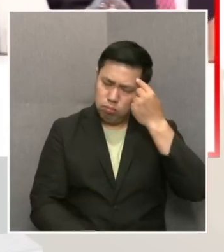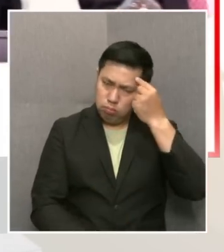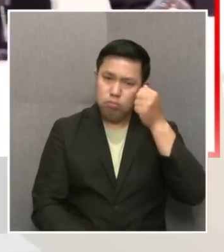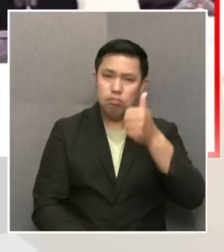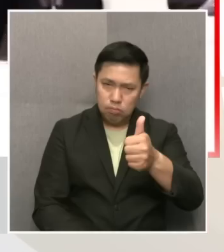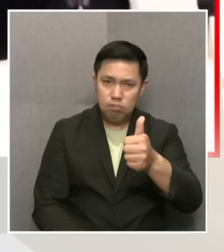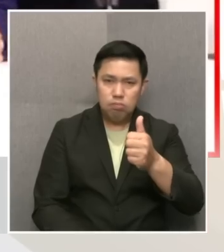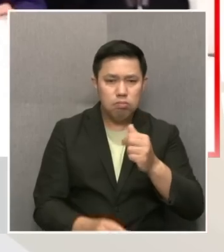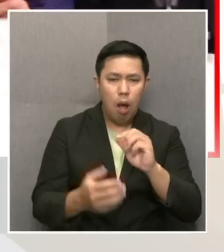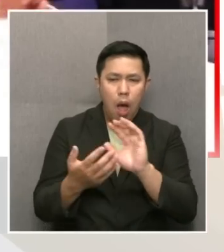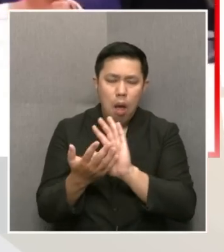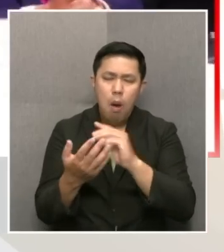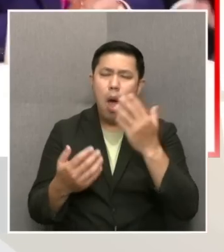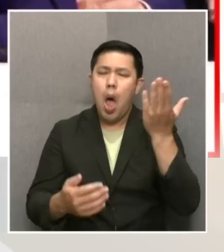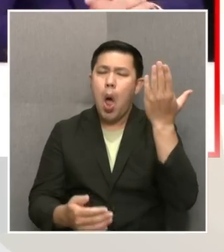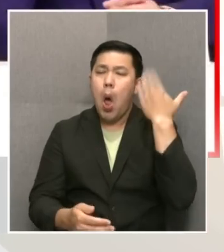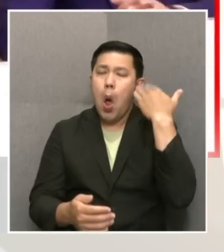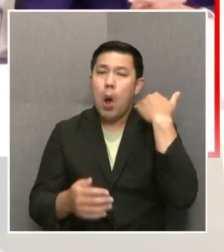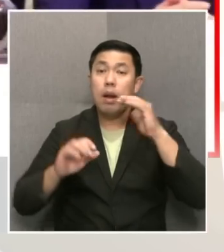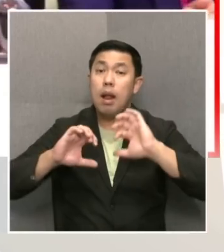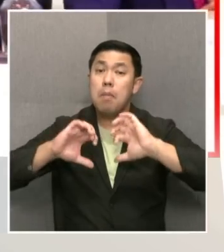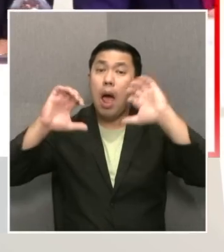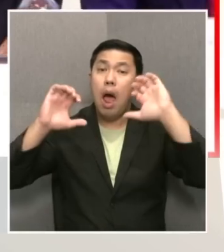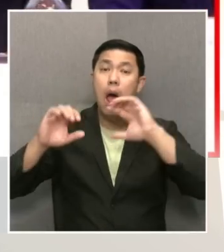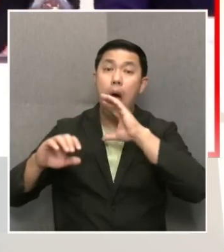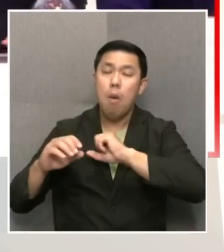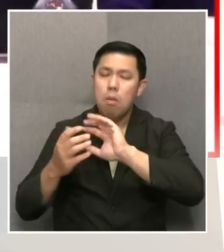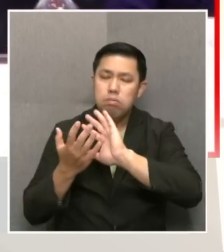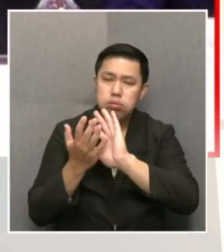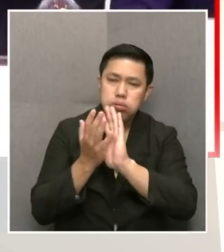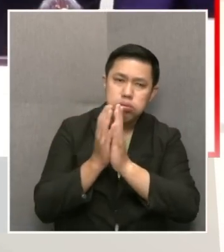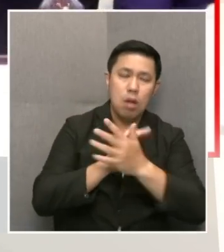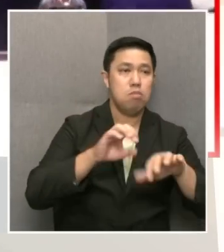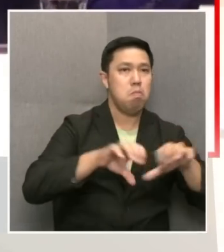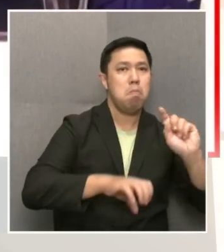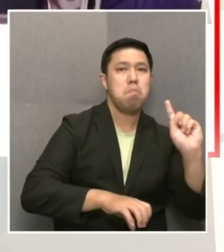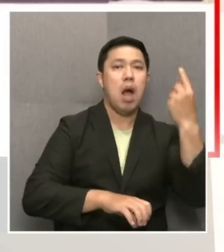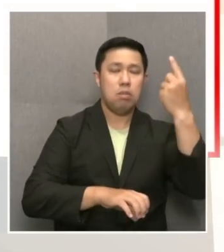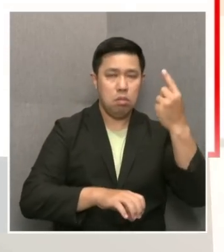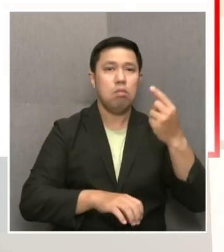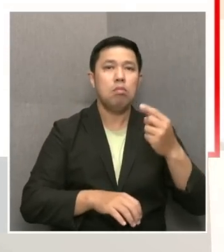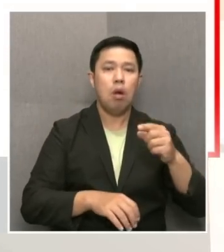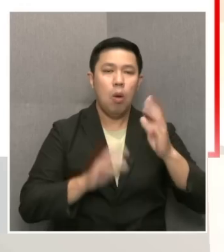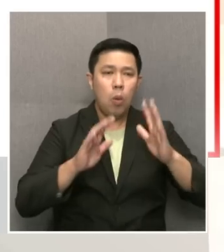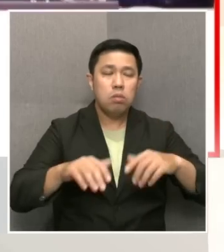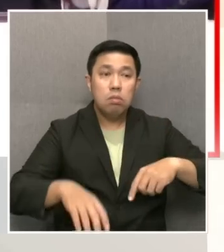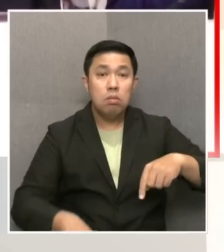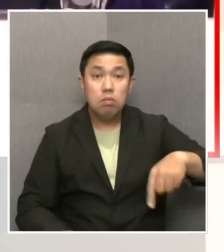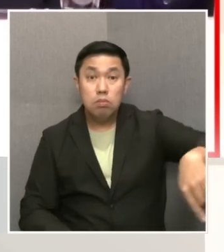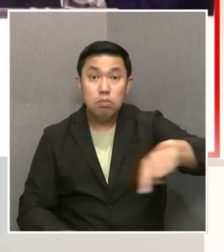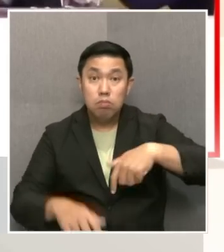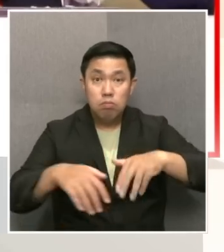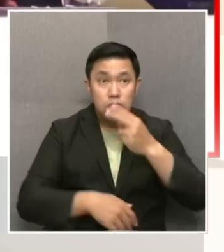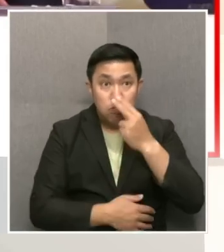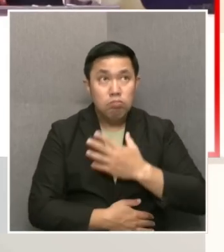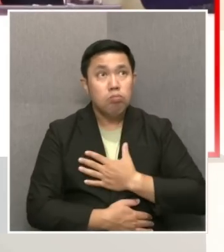ให้การเปลี่ยนผ่านรัฐบาลไปสู่การบริหารจัดการที่ดีขึ้นเพื่อสร้างความมั่นใจให้กับประชาชนทั้งในประเ